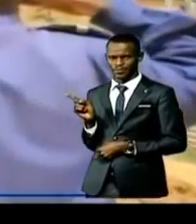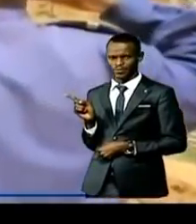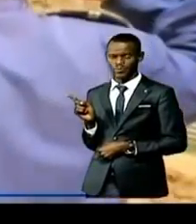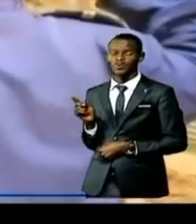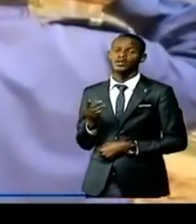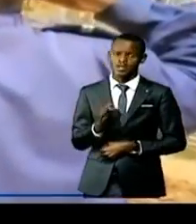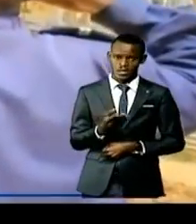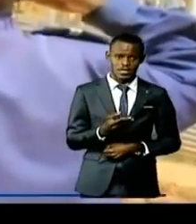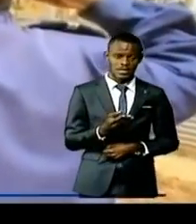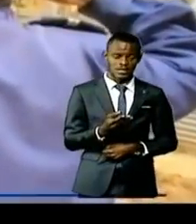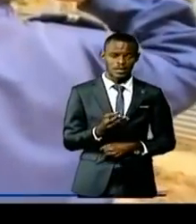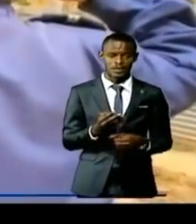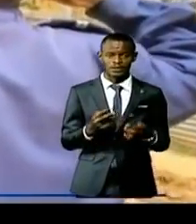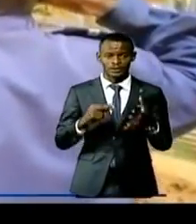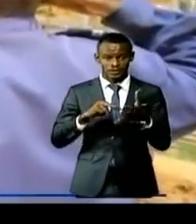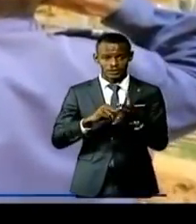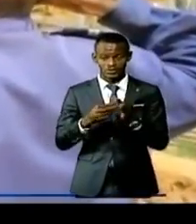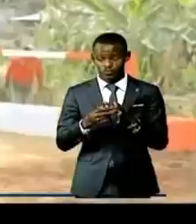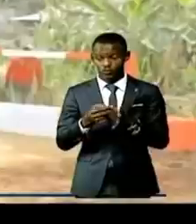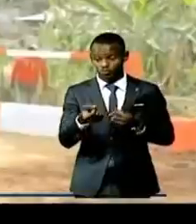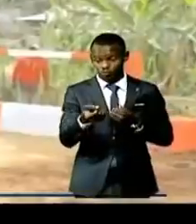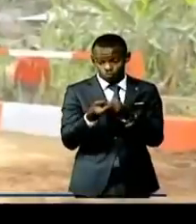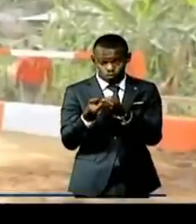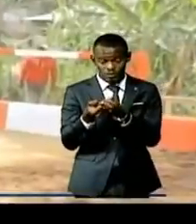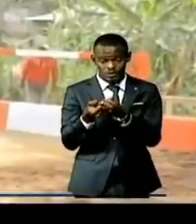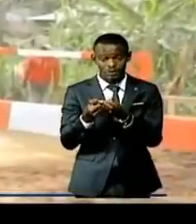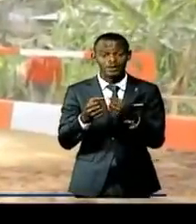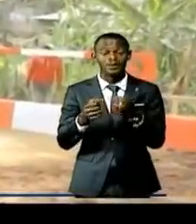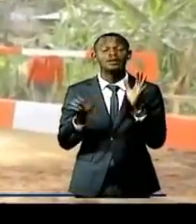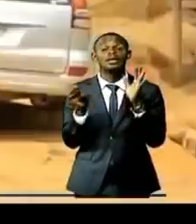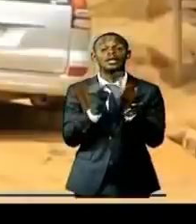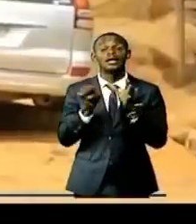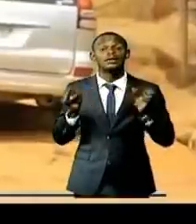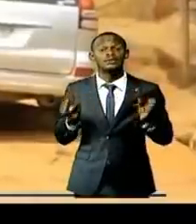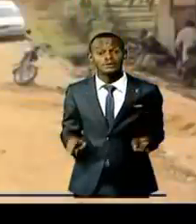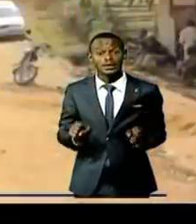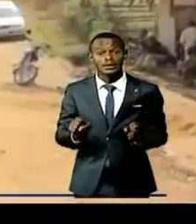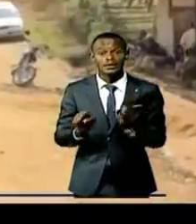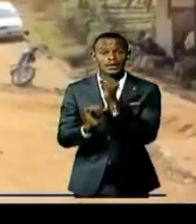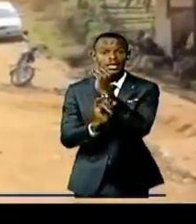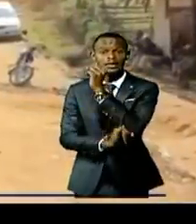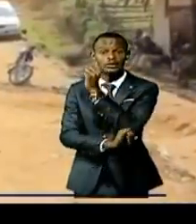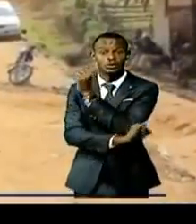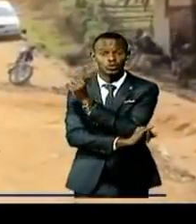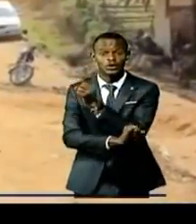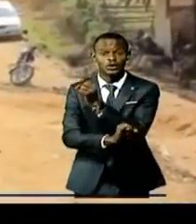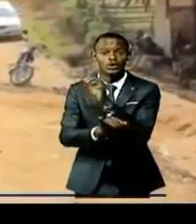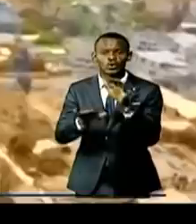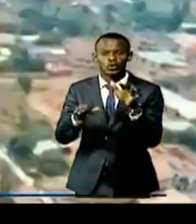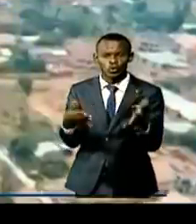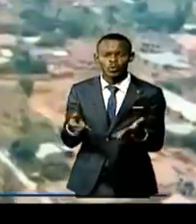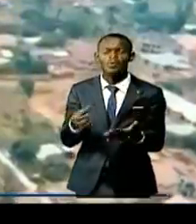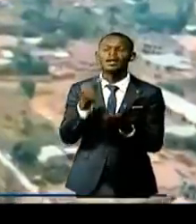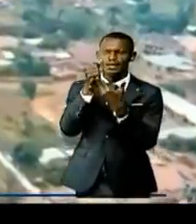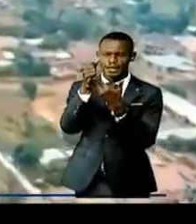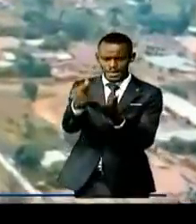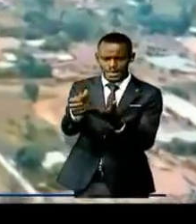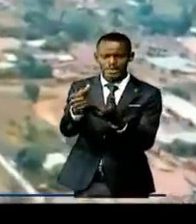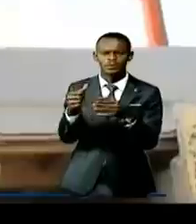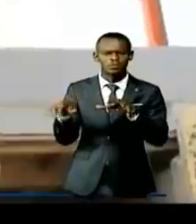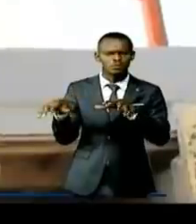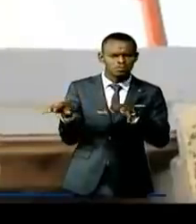sécuritaire, mais aussi sur le plan du développement. Un pont reliant les quartiers Rwambouzi et Rwakolé dans la partie est de la ville de